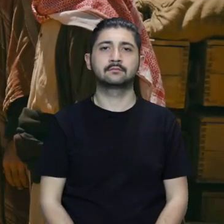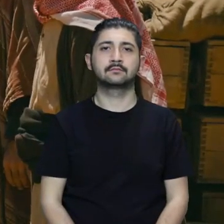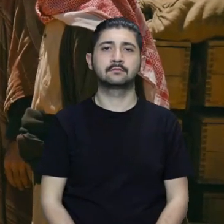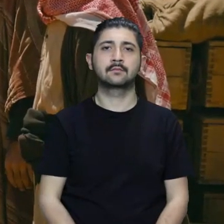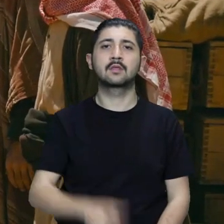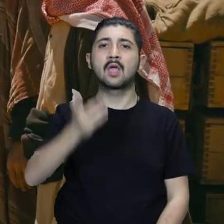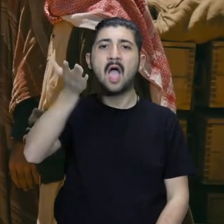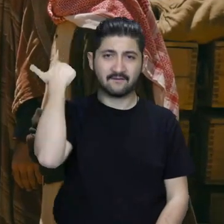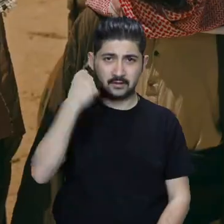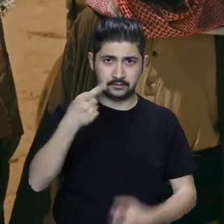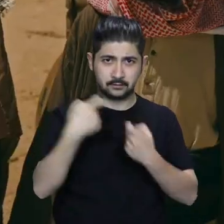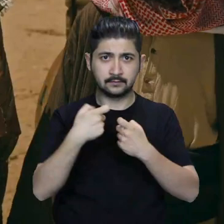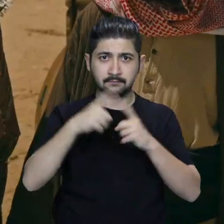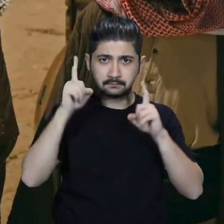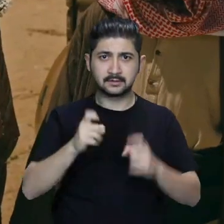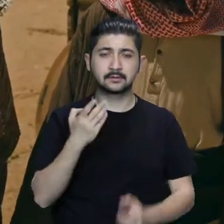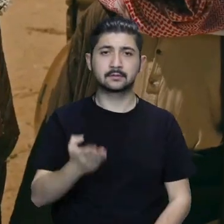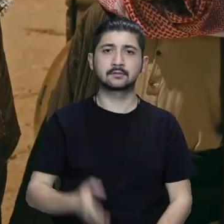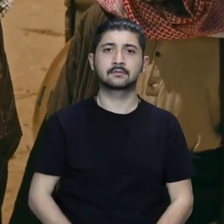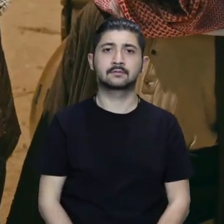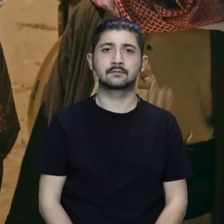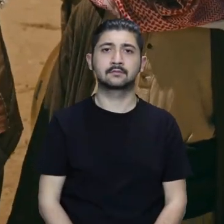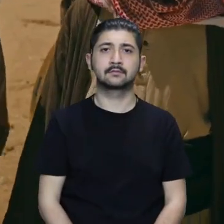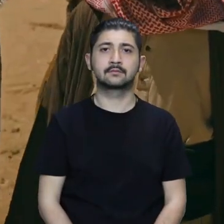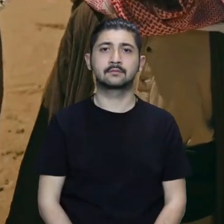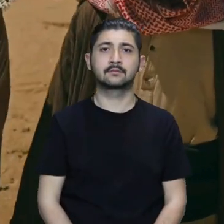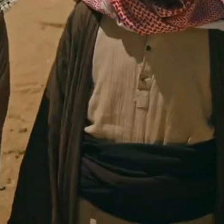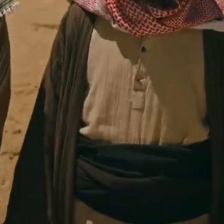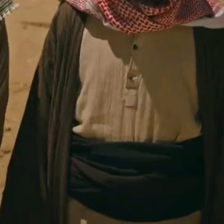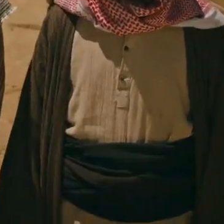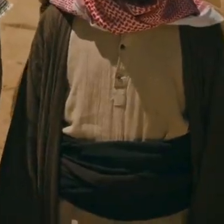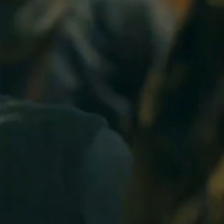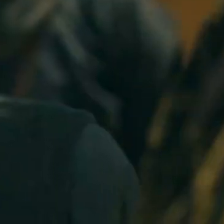Daha evvel cephe görmüşlüğünüz var mı? Adamlar başlarını öne eğdiler.